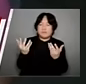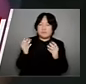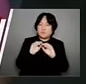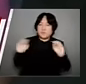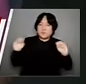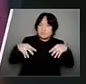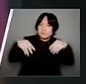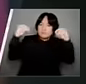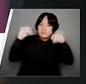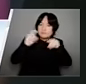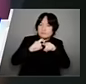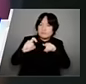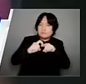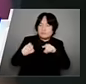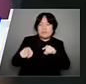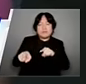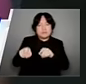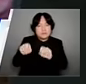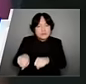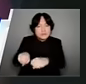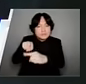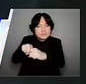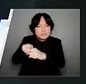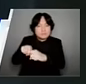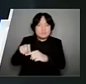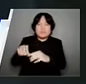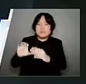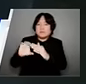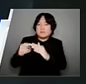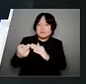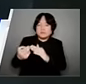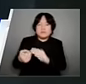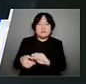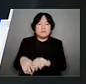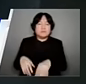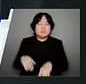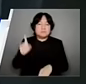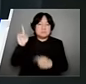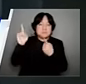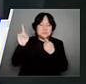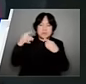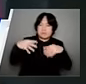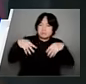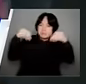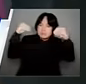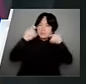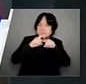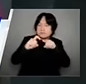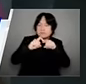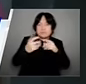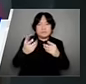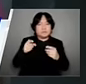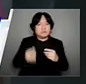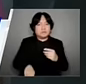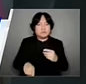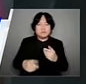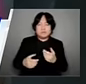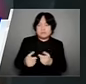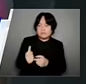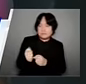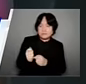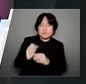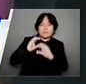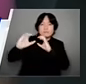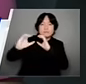po, nagsanip, parang mag-ipo-ipo po yung ulan, nag-brown out po. Tsaka kailangan may communication sa mga kapatid